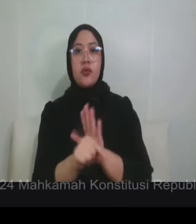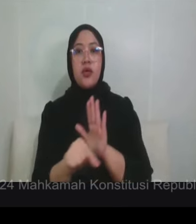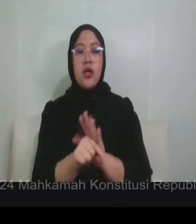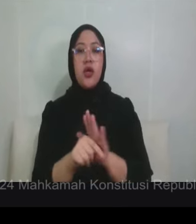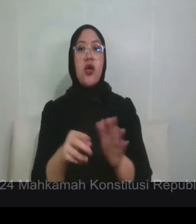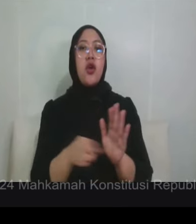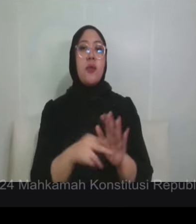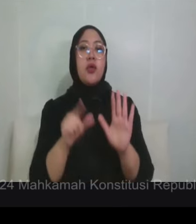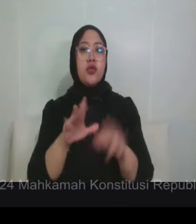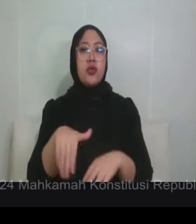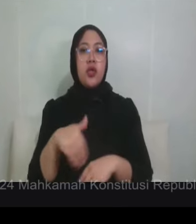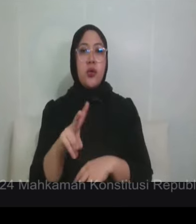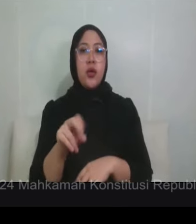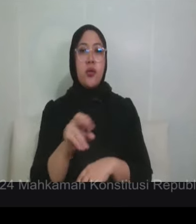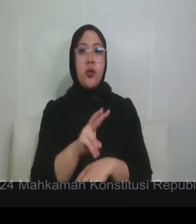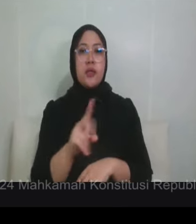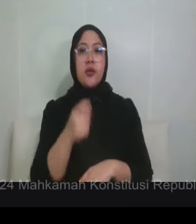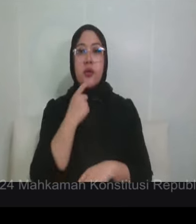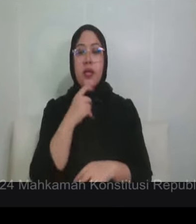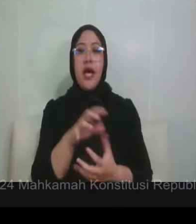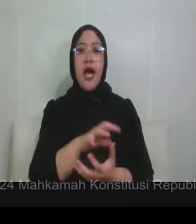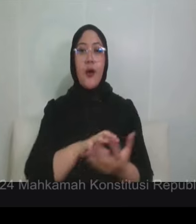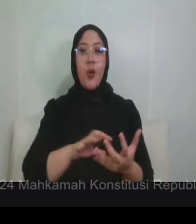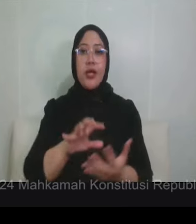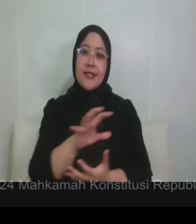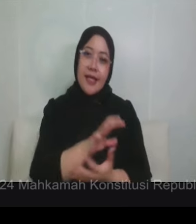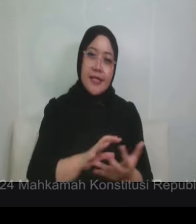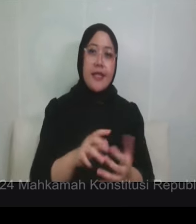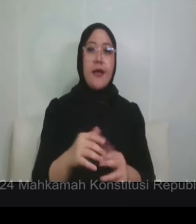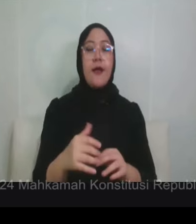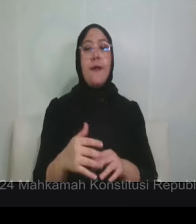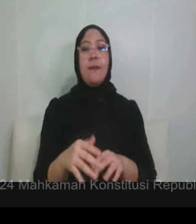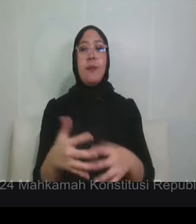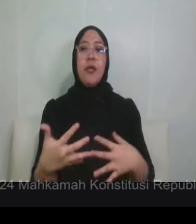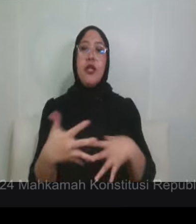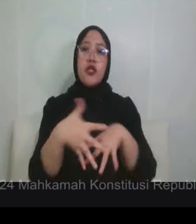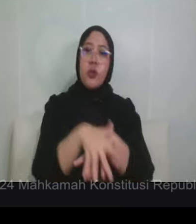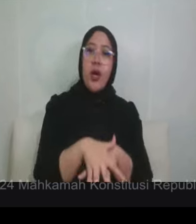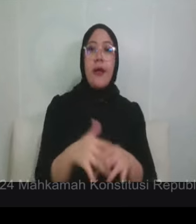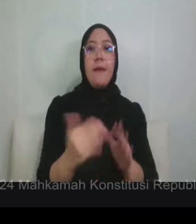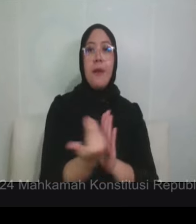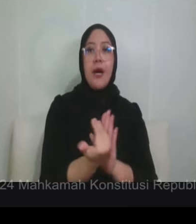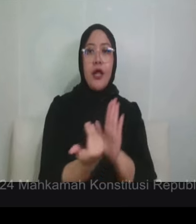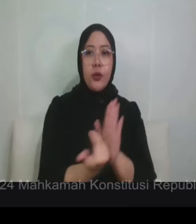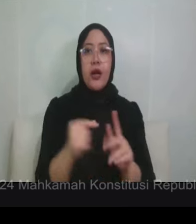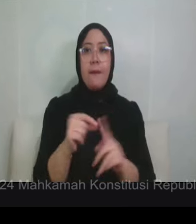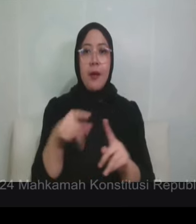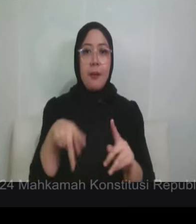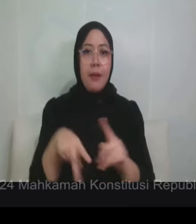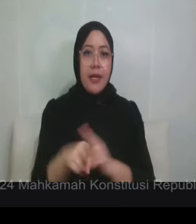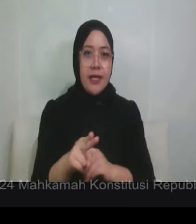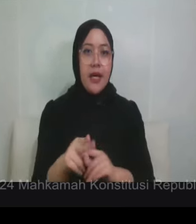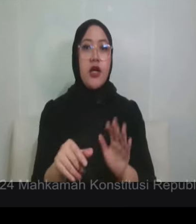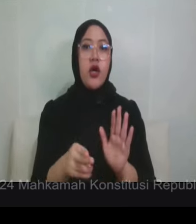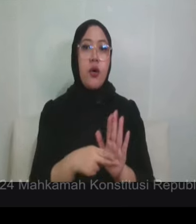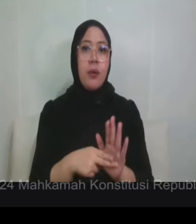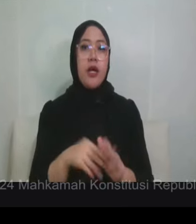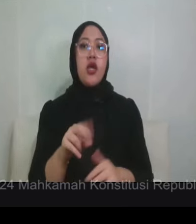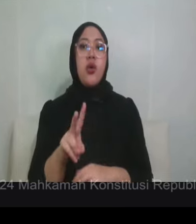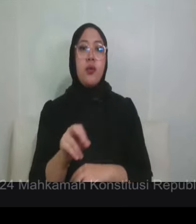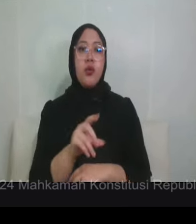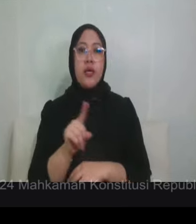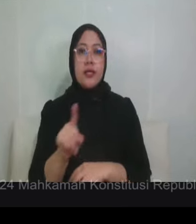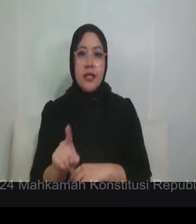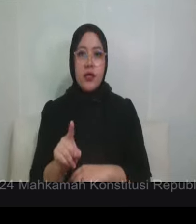2021 tentang harmonisasi peraturan perpajakan lembara Negara republ Indonesia tahun 2021 nomor